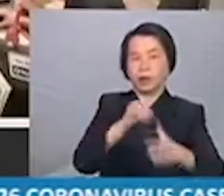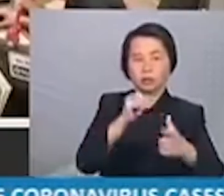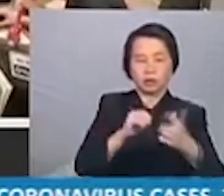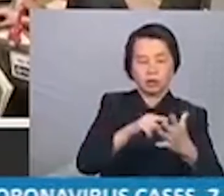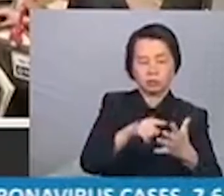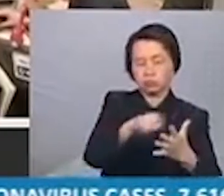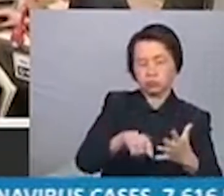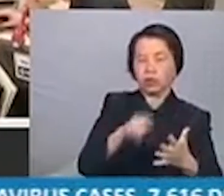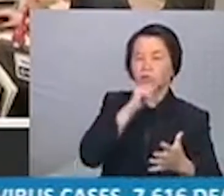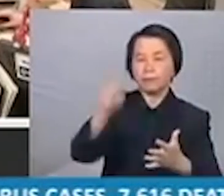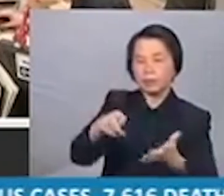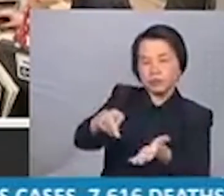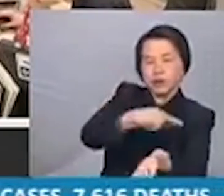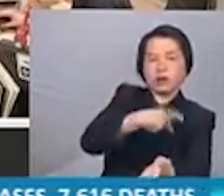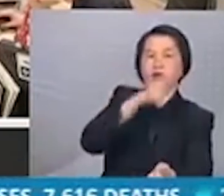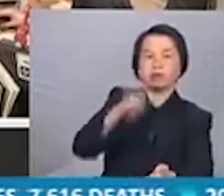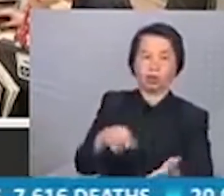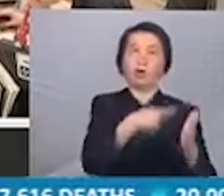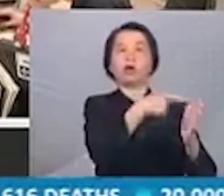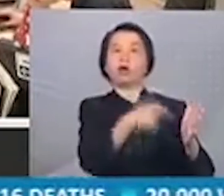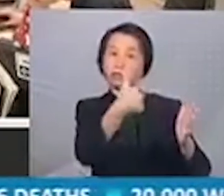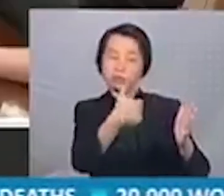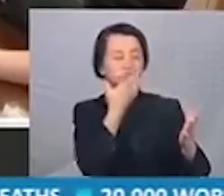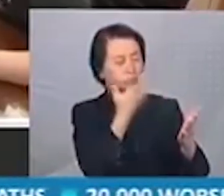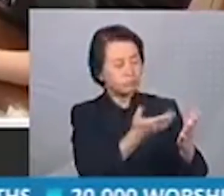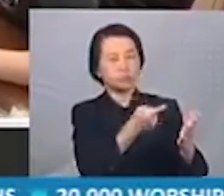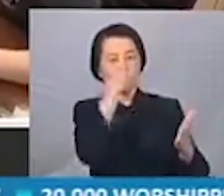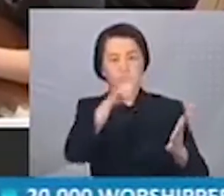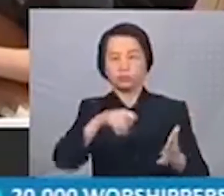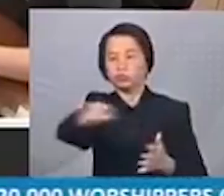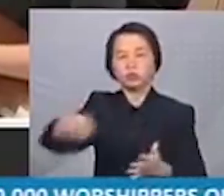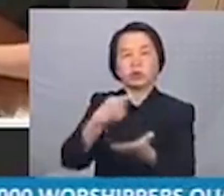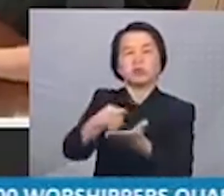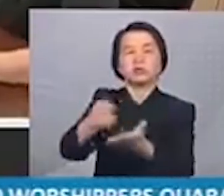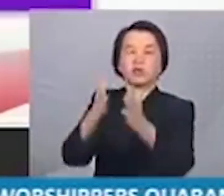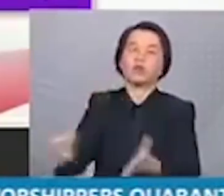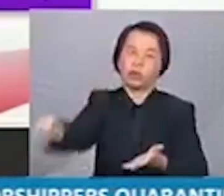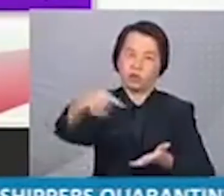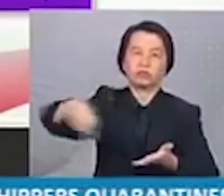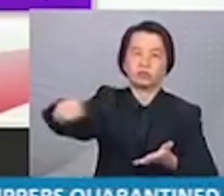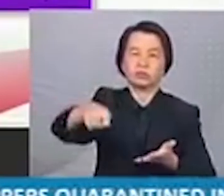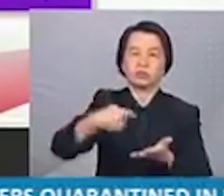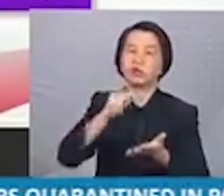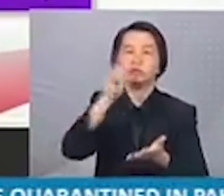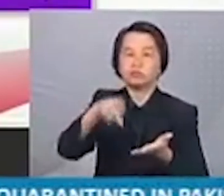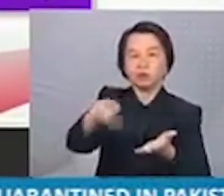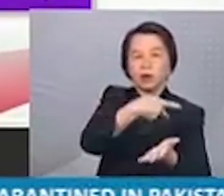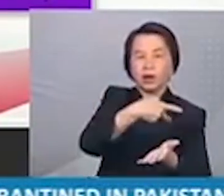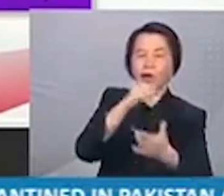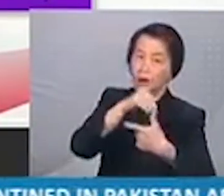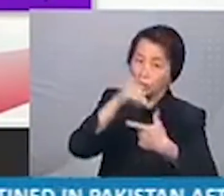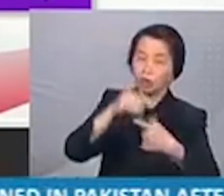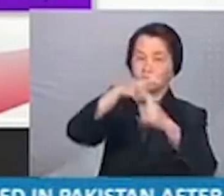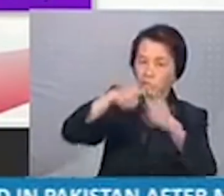mengenakan sewaan ke atas premis mereka khusus untuk penyewa pics atas